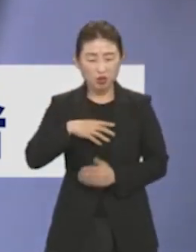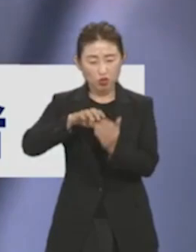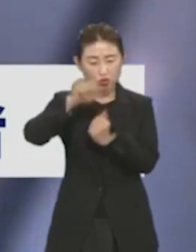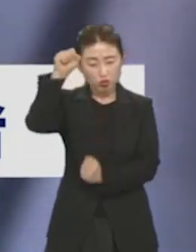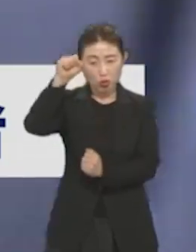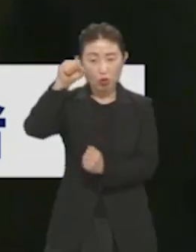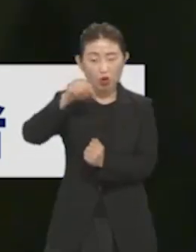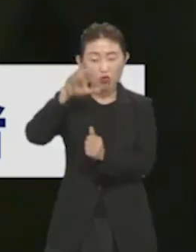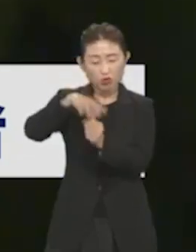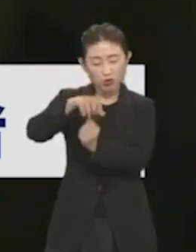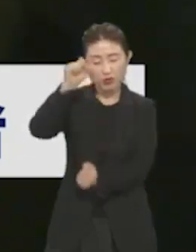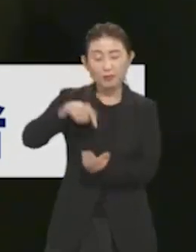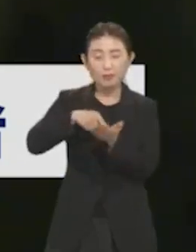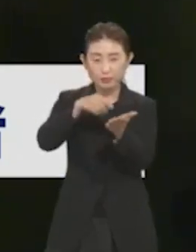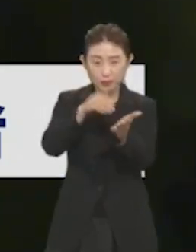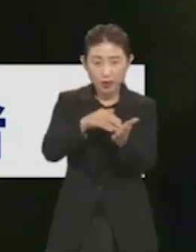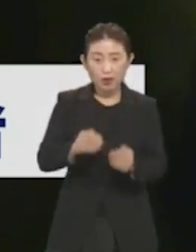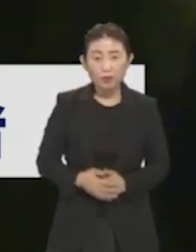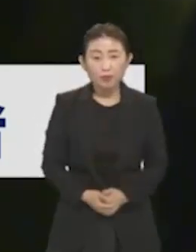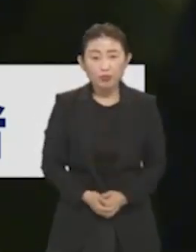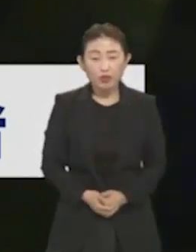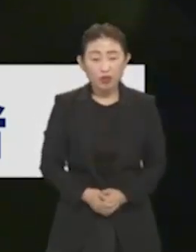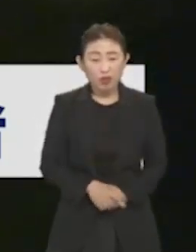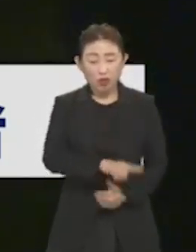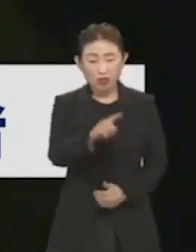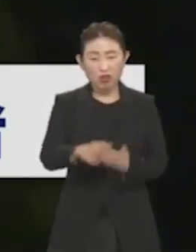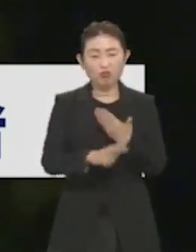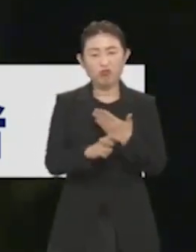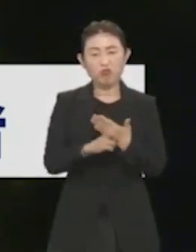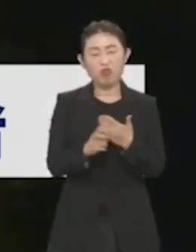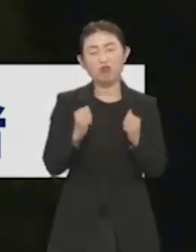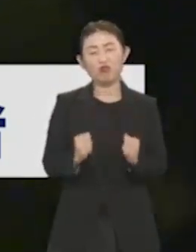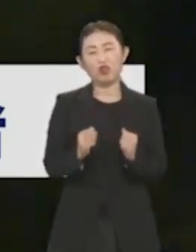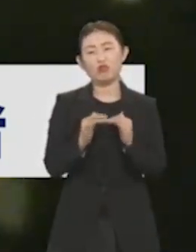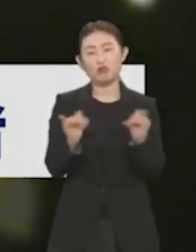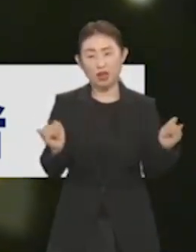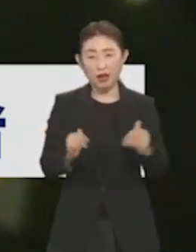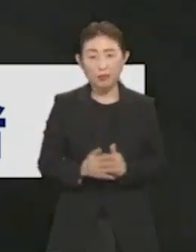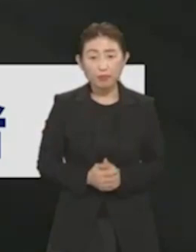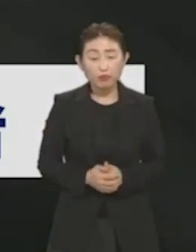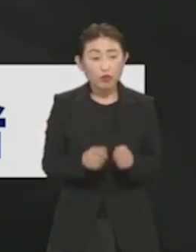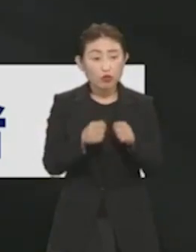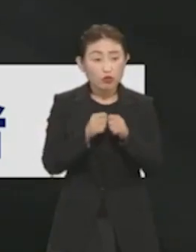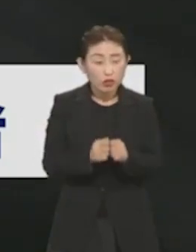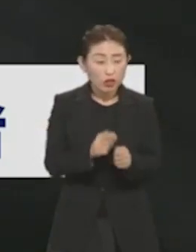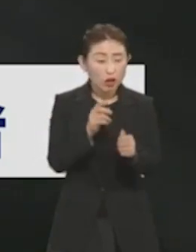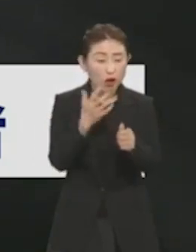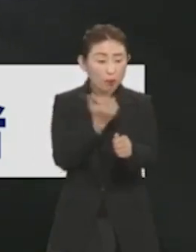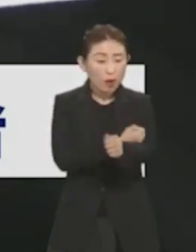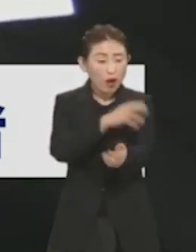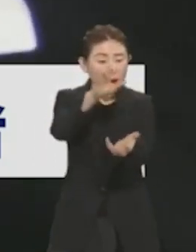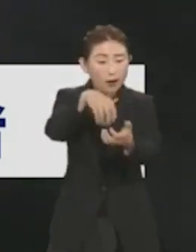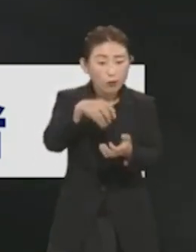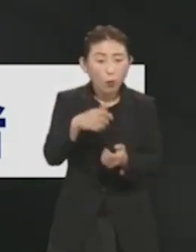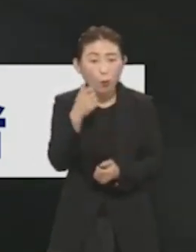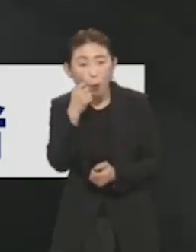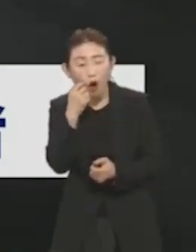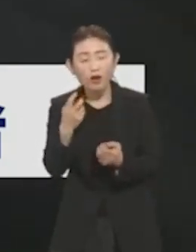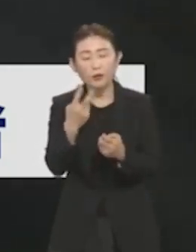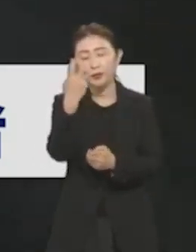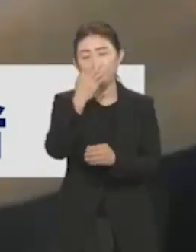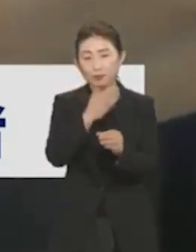구속영장이 발부됐습니다. 경찰은 이들이 모두 불법 체류자로 확인됐다며 구체적인 마약 입수 경위 등을 조사하고